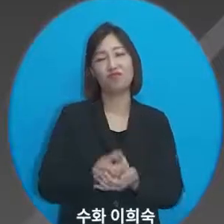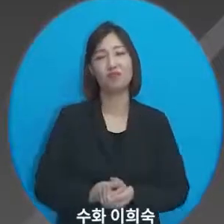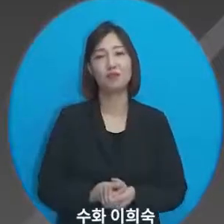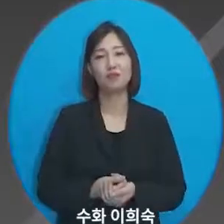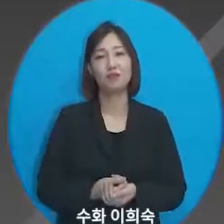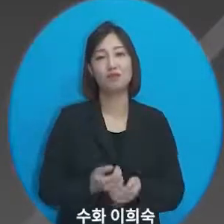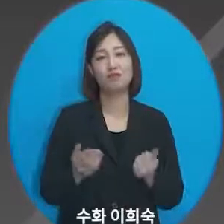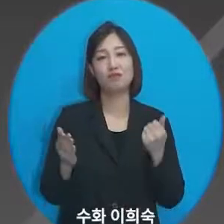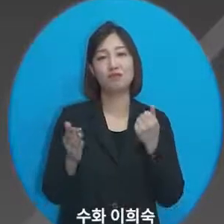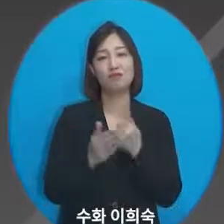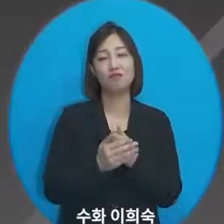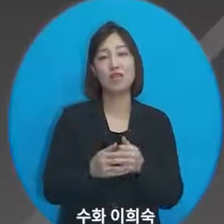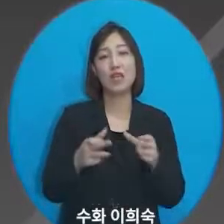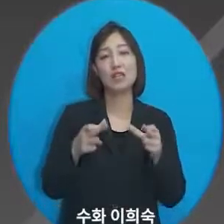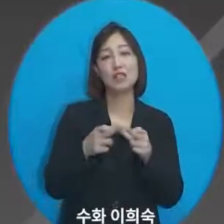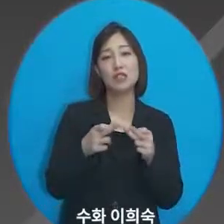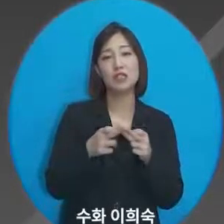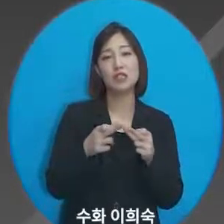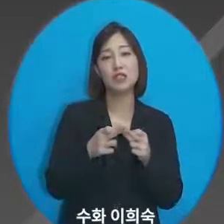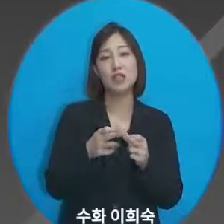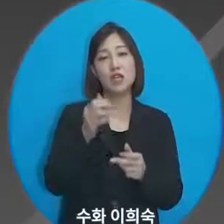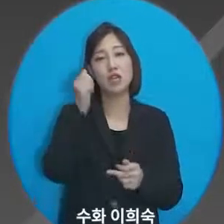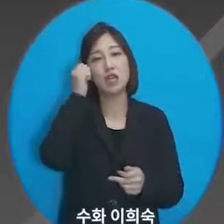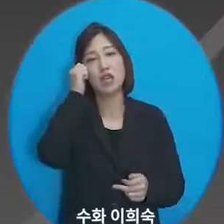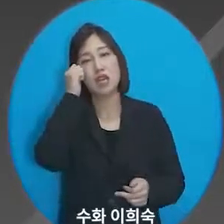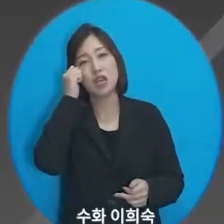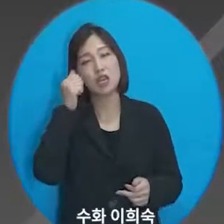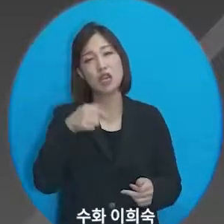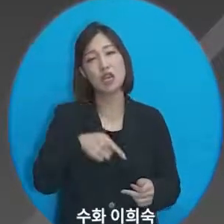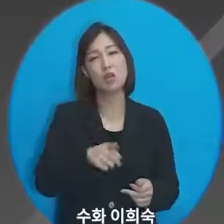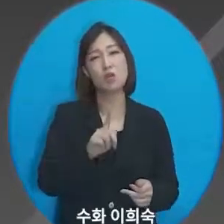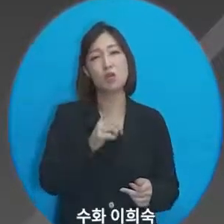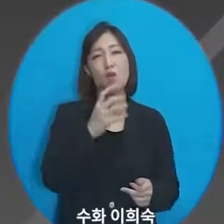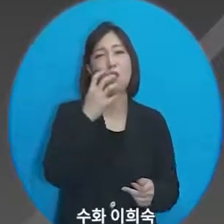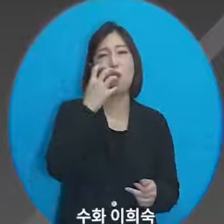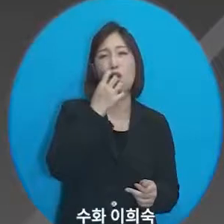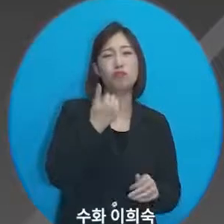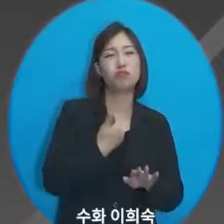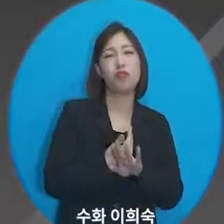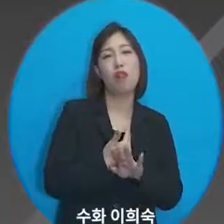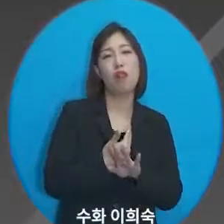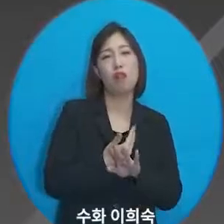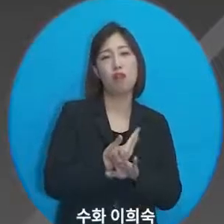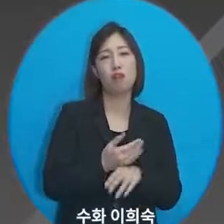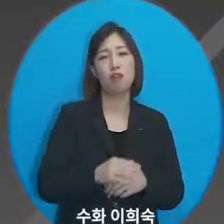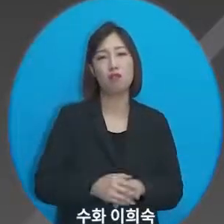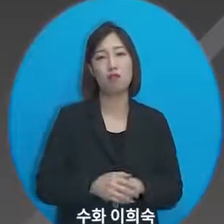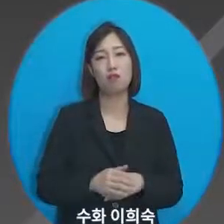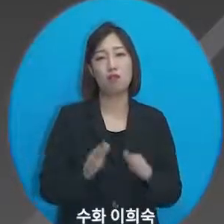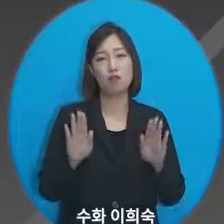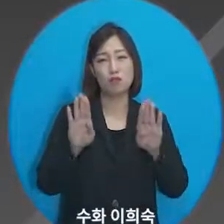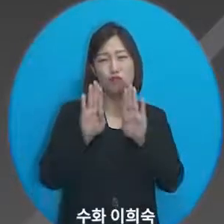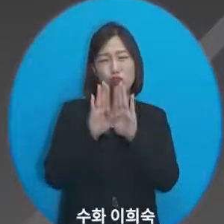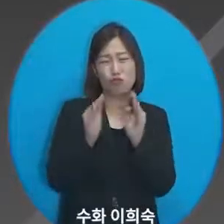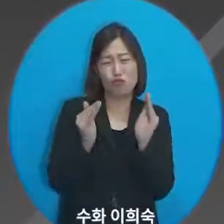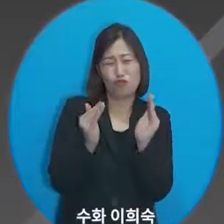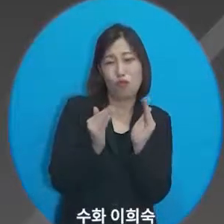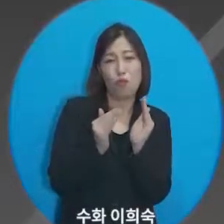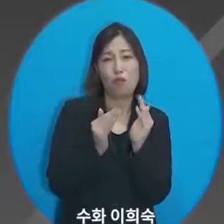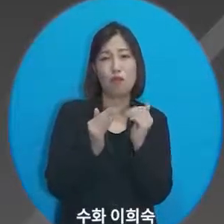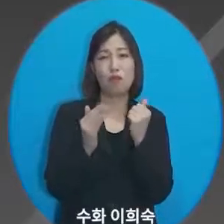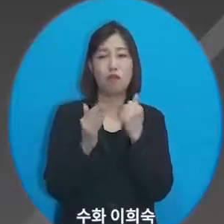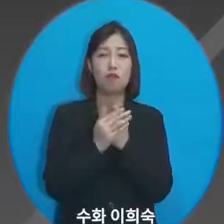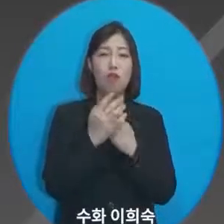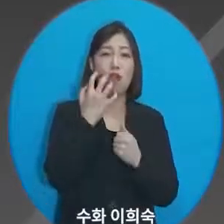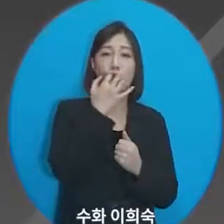좁은 화장실과 그다음에 그 좁은 통로 때문에 장애인분들이 여행을 하는 걸 괜히 꺼려합니다. 이런 걸 볼 때